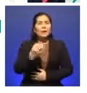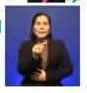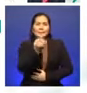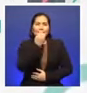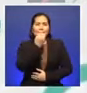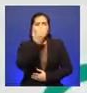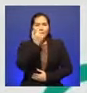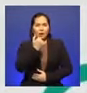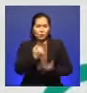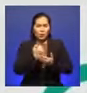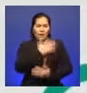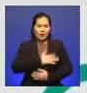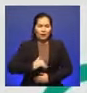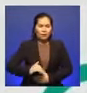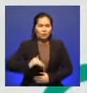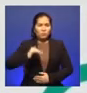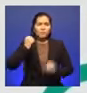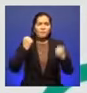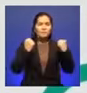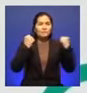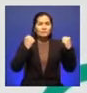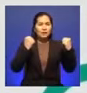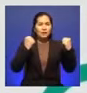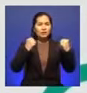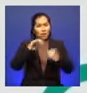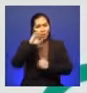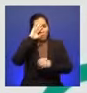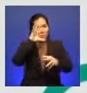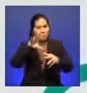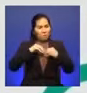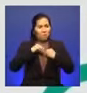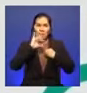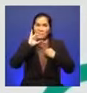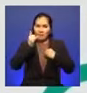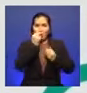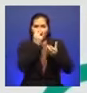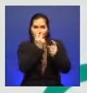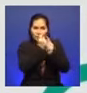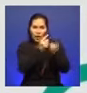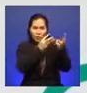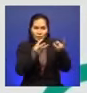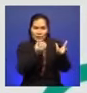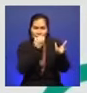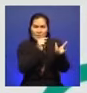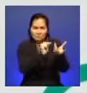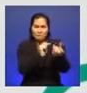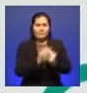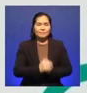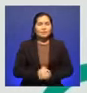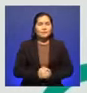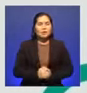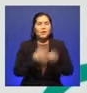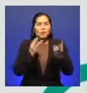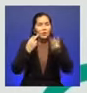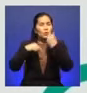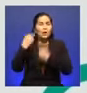ล่อเลี้ยงร่างกายให้เติบโตและแข็งแรงหรือสะสมโรคก็ต้องรับประทานอาหารผ่านช่องปากนี้ล่ะค่ะการดูแลสุข